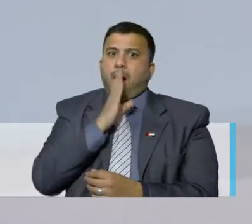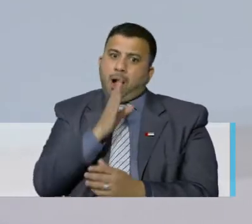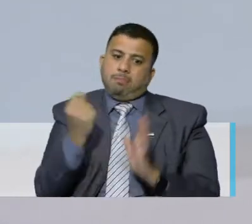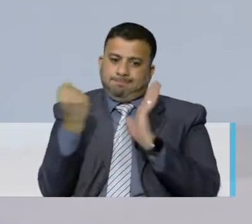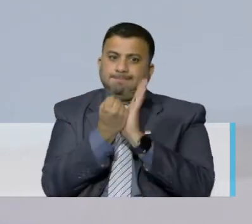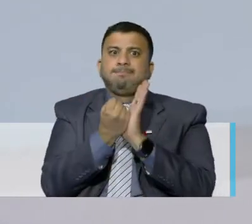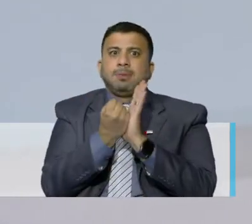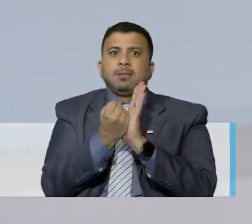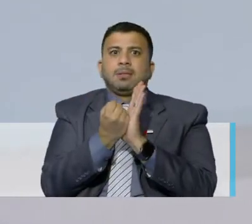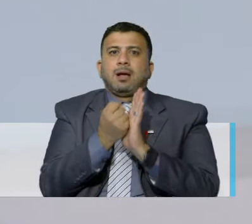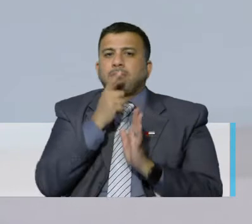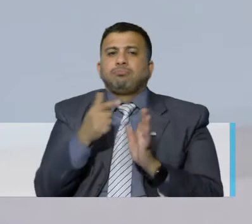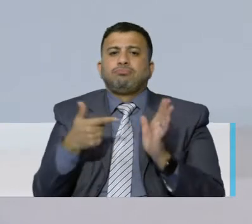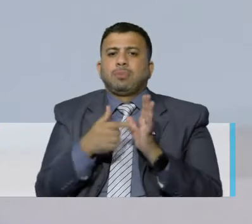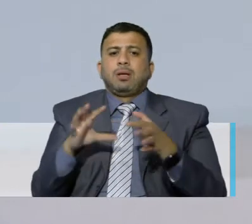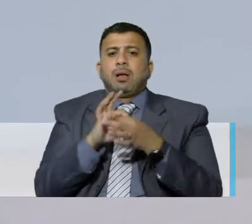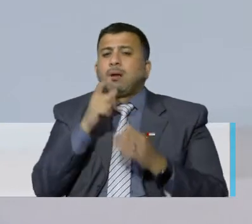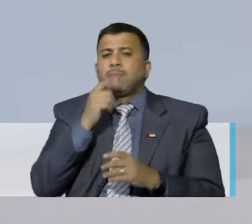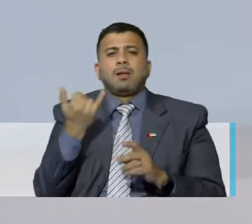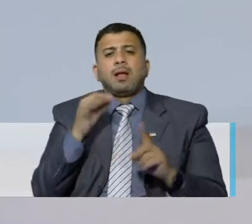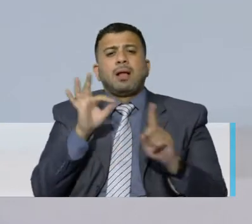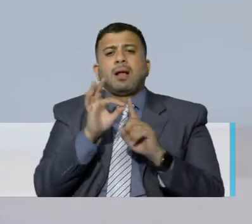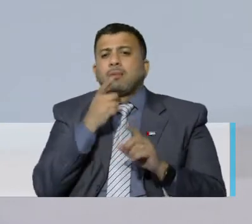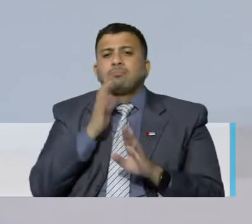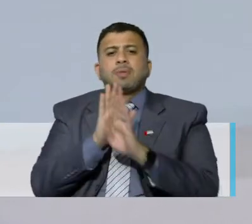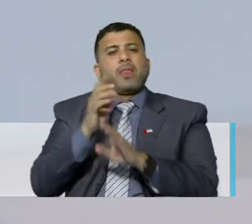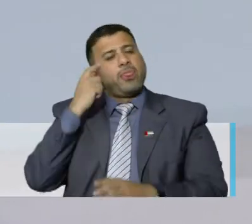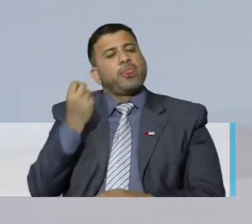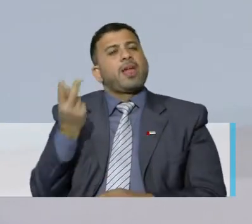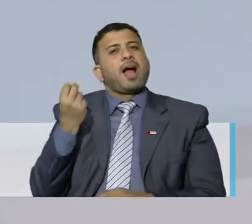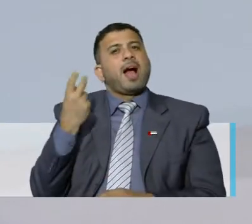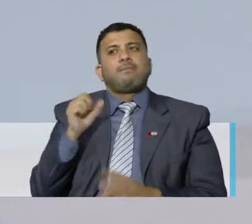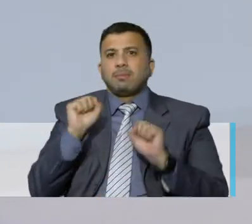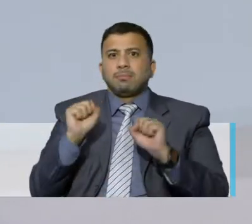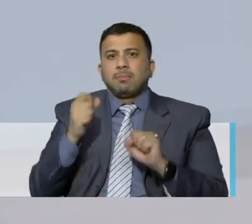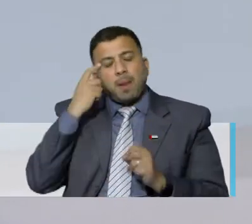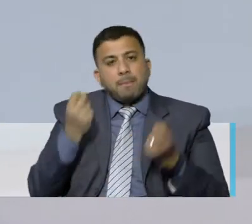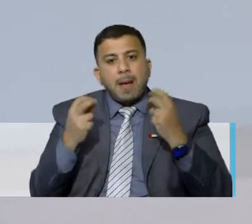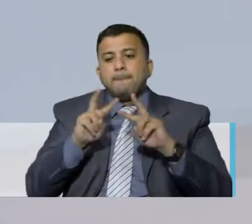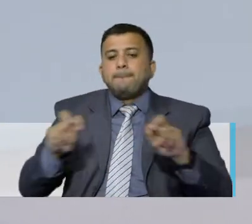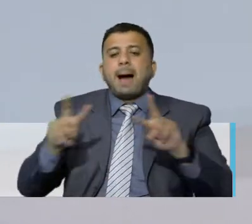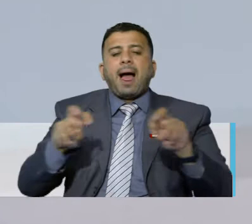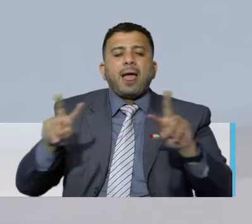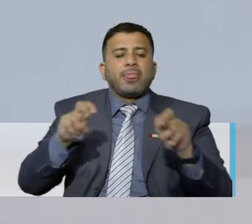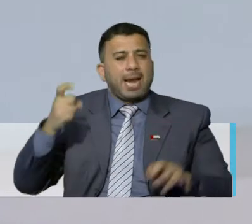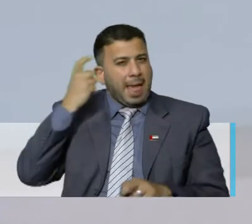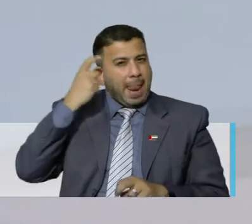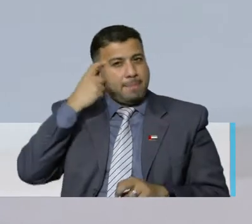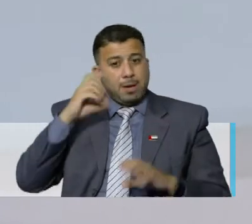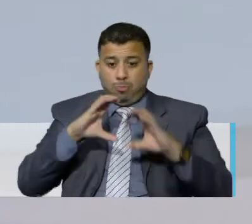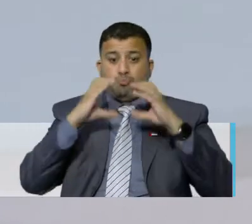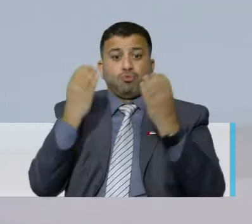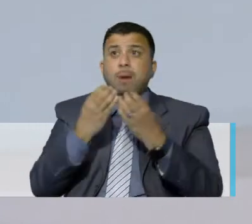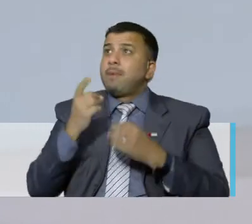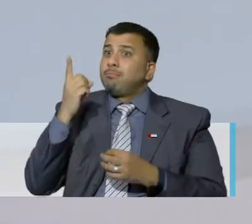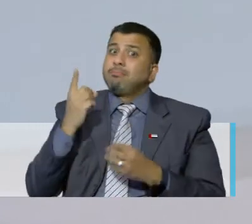من الجامعة. هدفنا في النهاية هو تعزيز ثقافة الابتكار، تعزيز ثقافة البحث العلمي، وأعتقد هذا المجمع إضافة